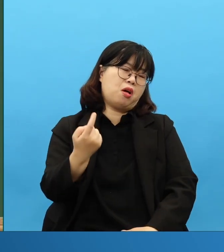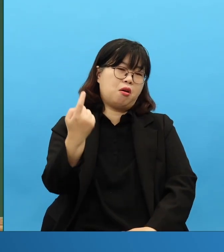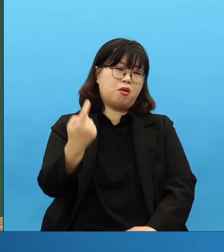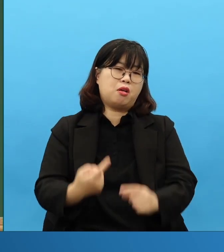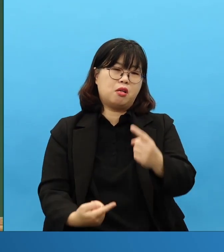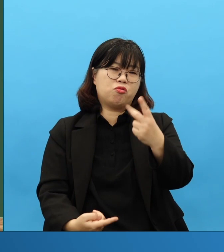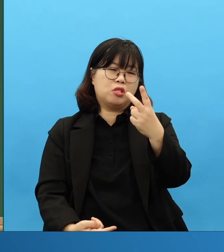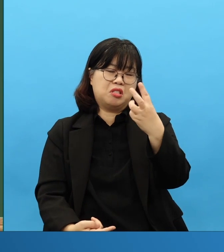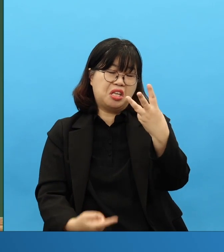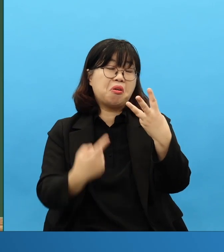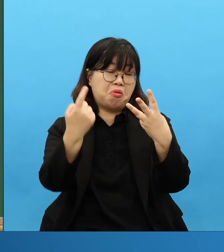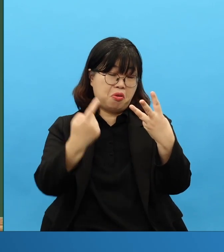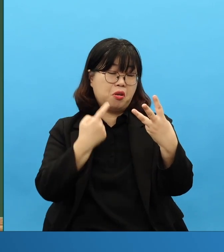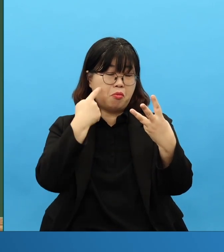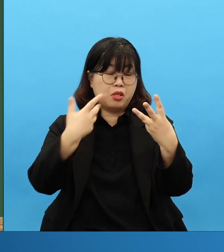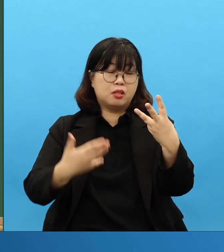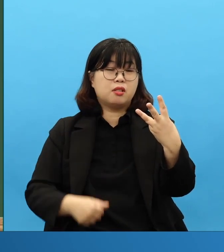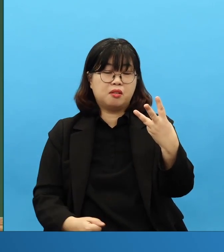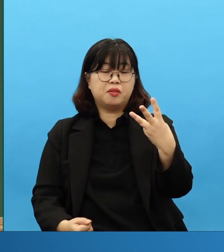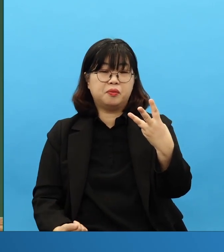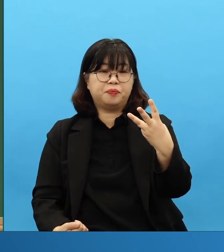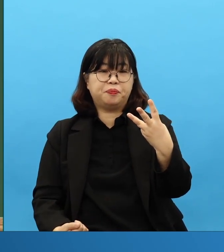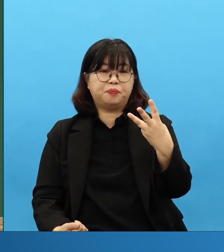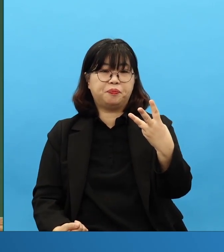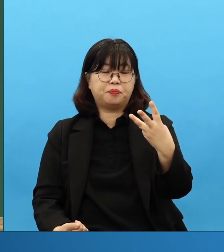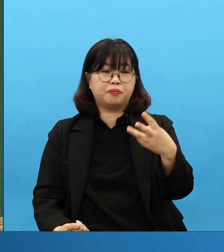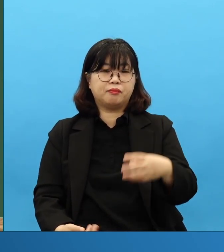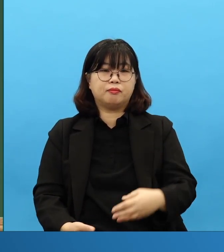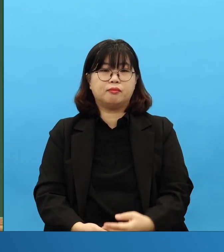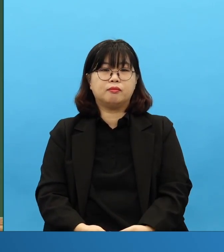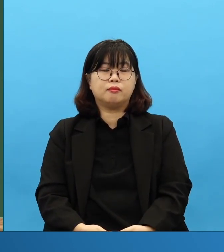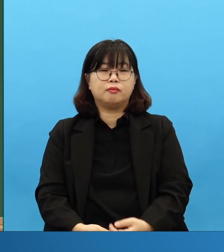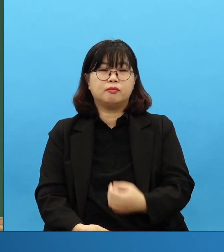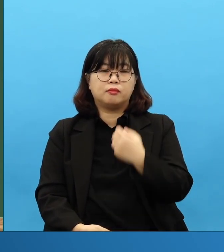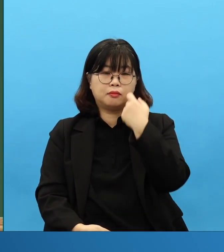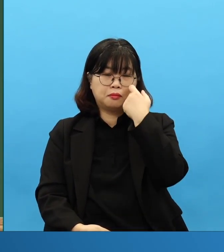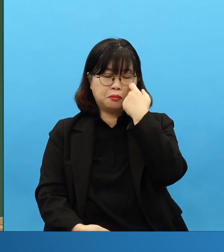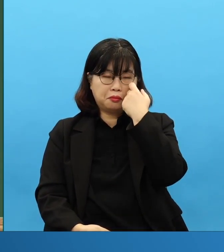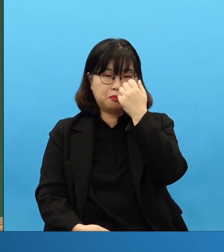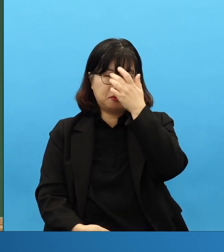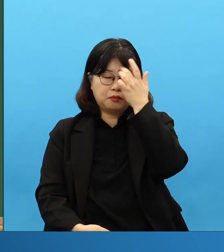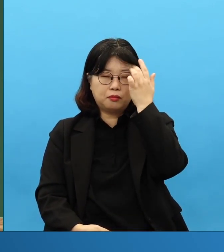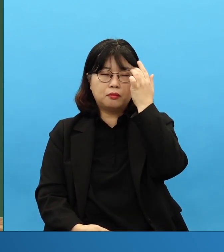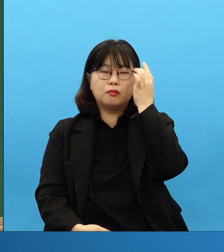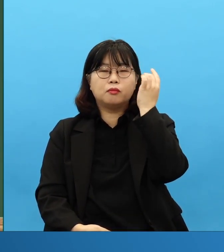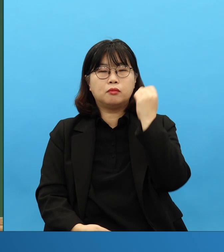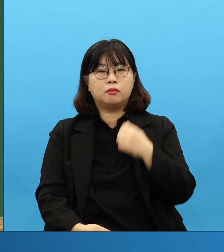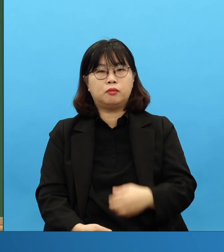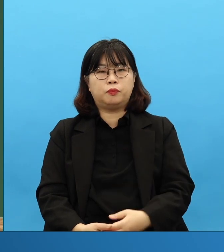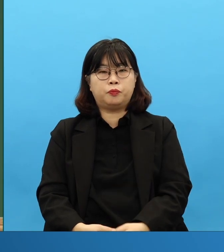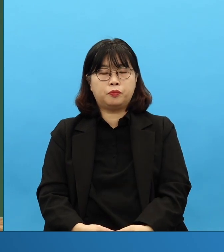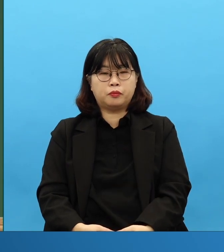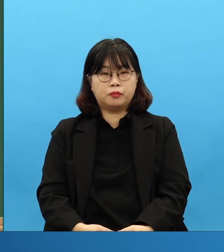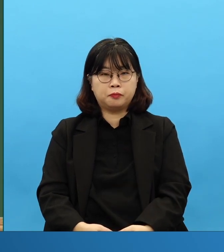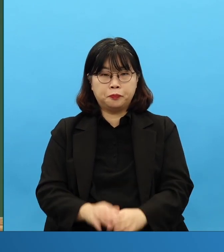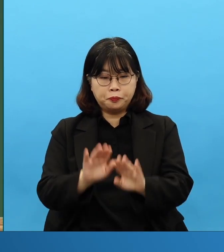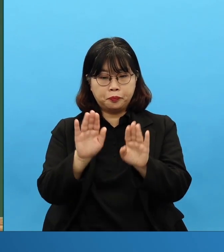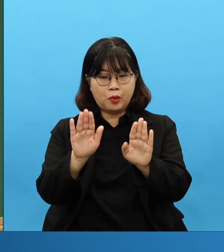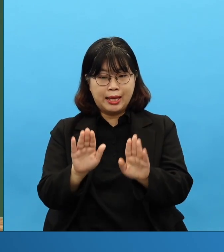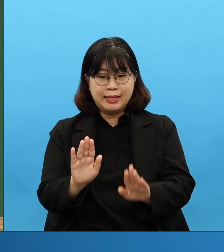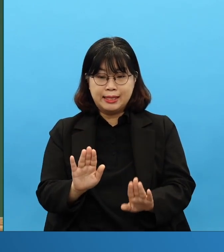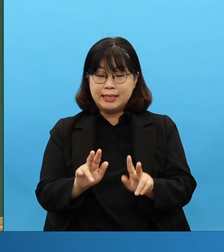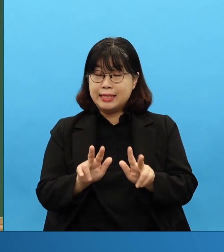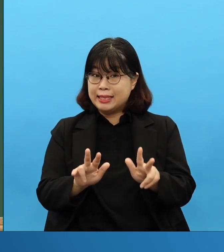나타나고. そして不思議な病気も現れます。 뭐 정신병 시대요. また精神病の時代も来ます。 어떤 면에서는 코로나의 하나의 사인인지도 모릅니다.